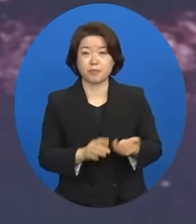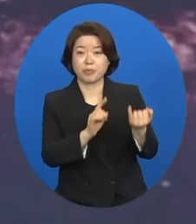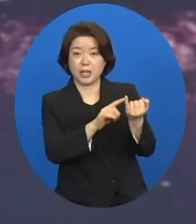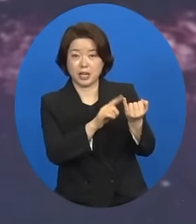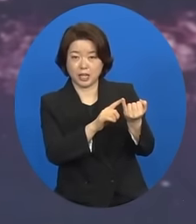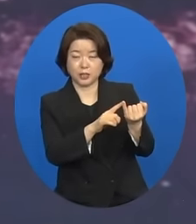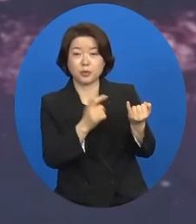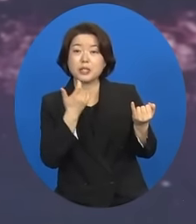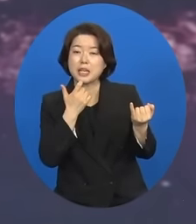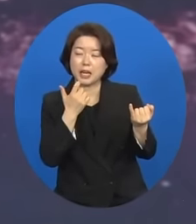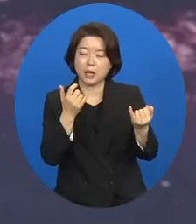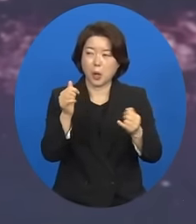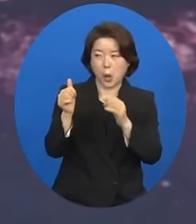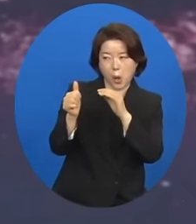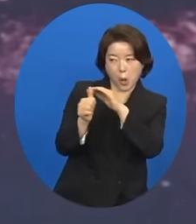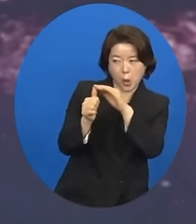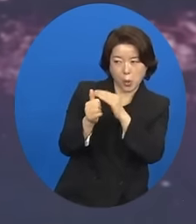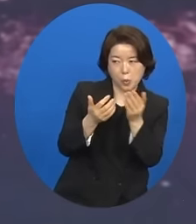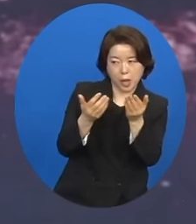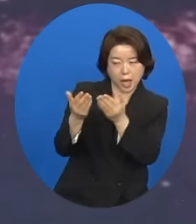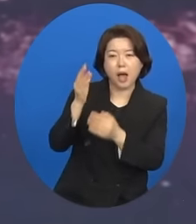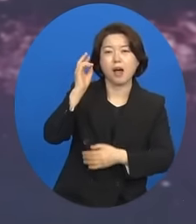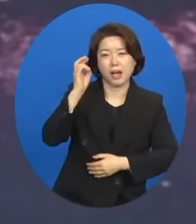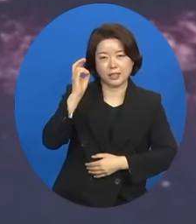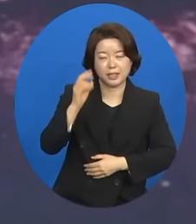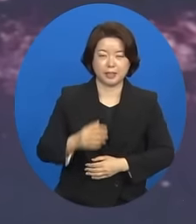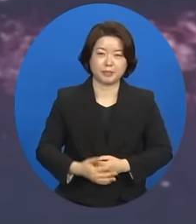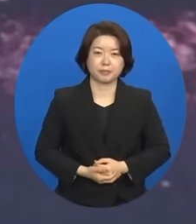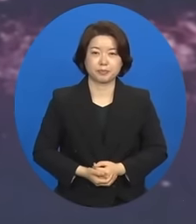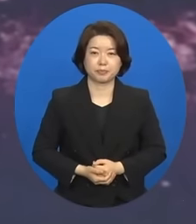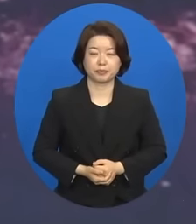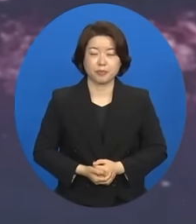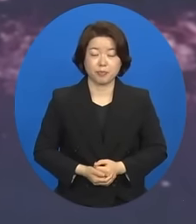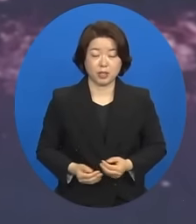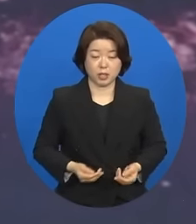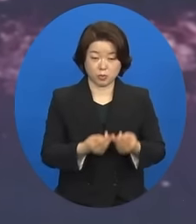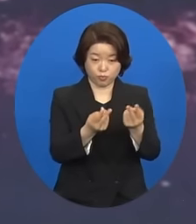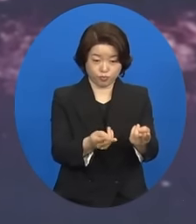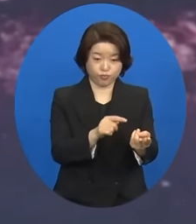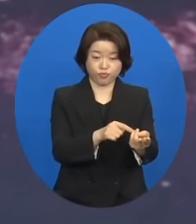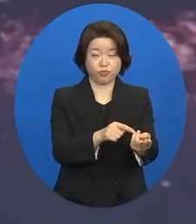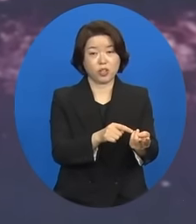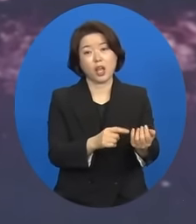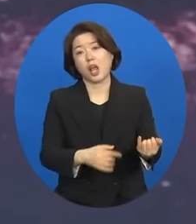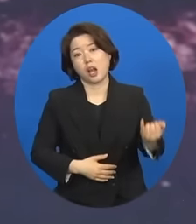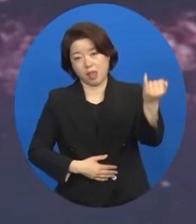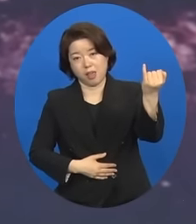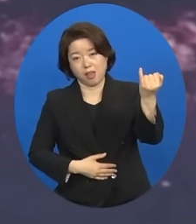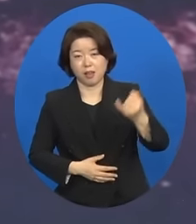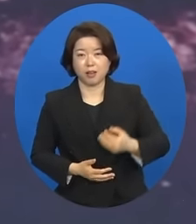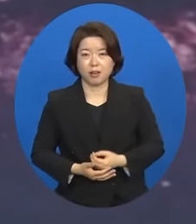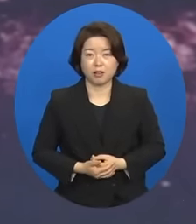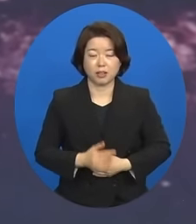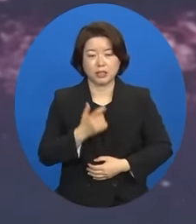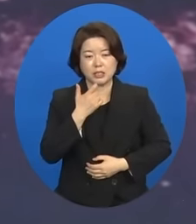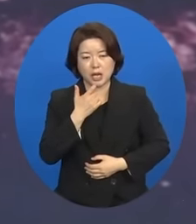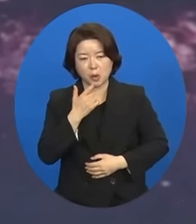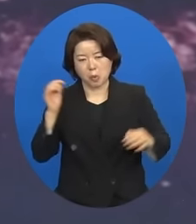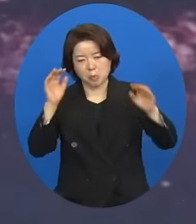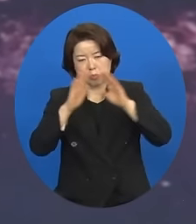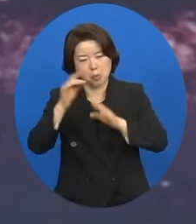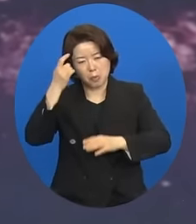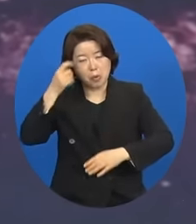레아도을 했던 것이 아닐까 싶습니다 어쨌든 누워 있는 것은 레아였나 왜 알아보지